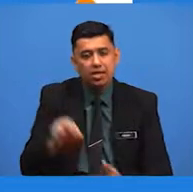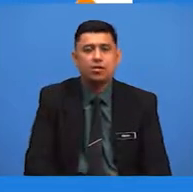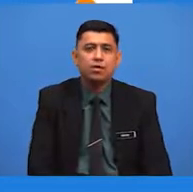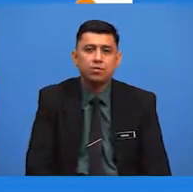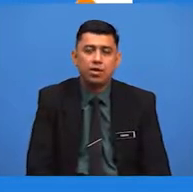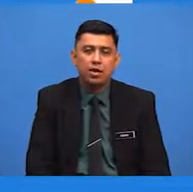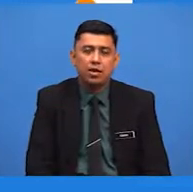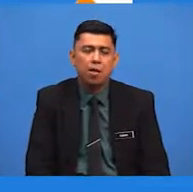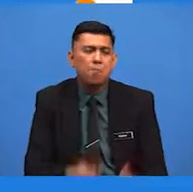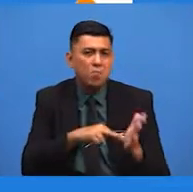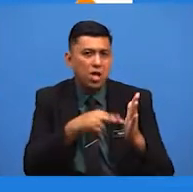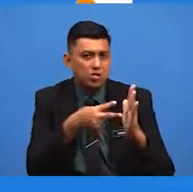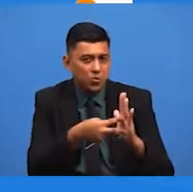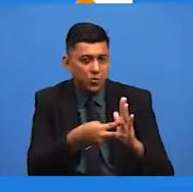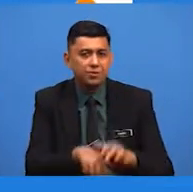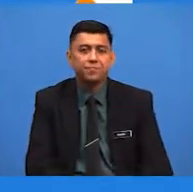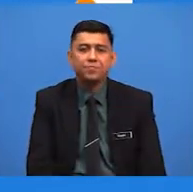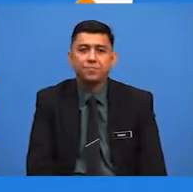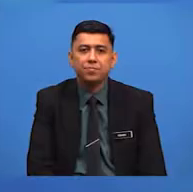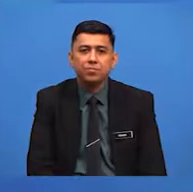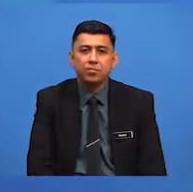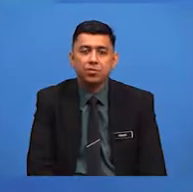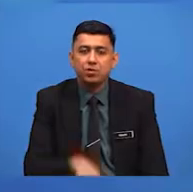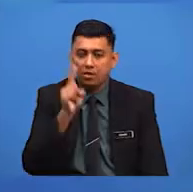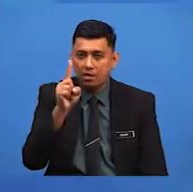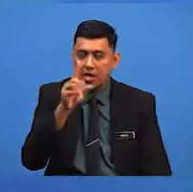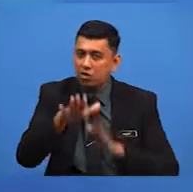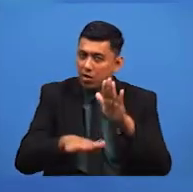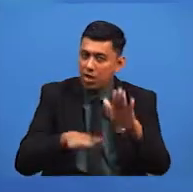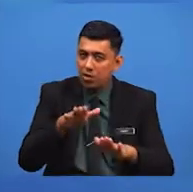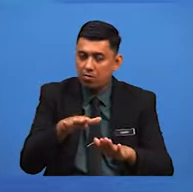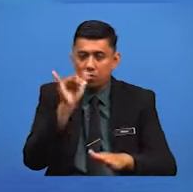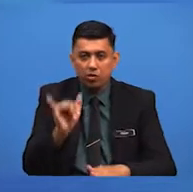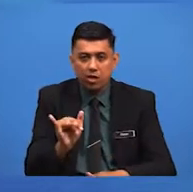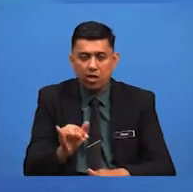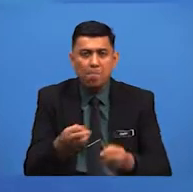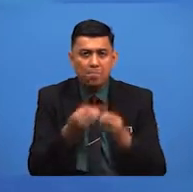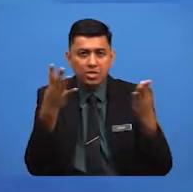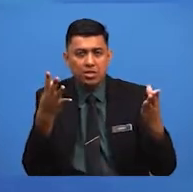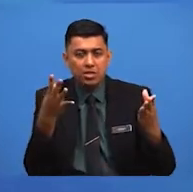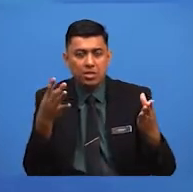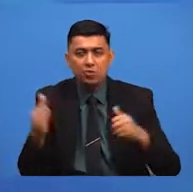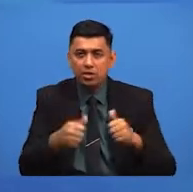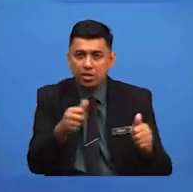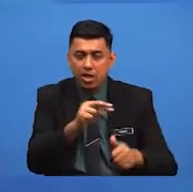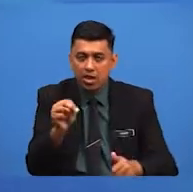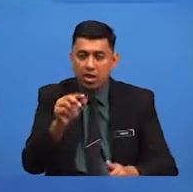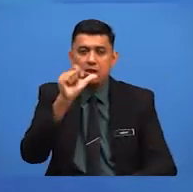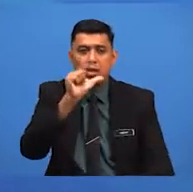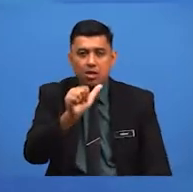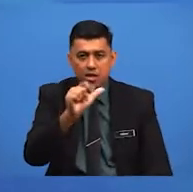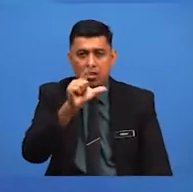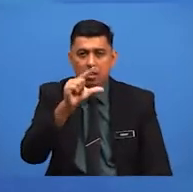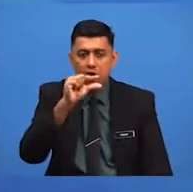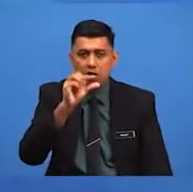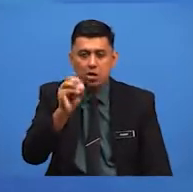Struktur kawalan pilihan bermaksud satu langkah yang memecahkan aliran algoritma